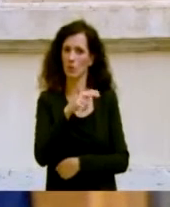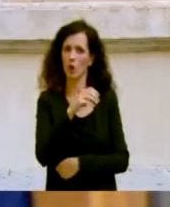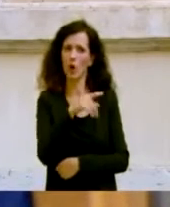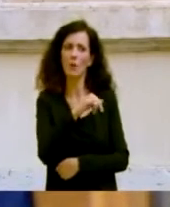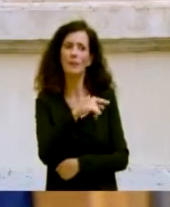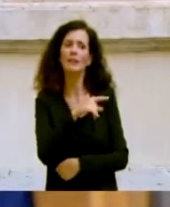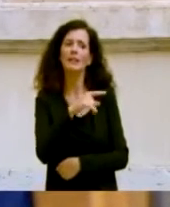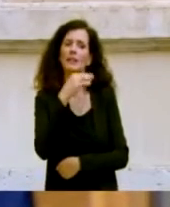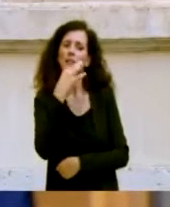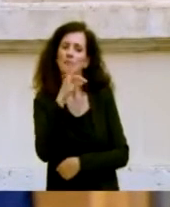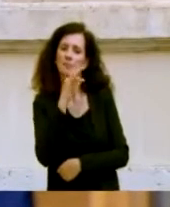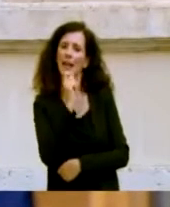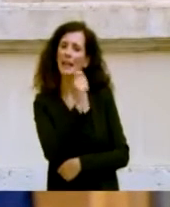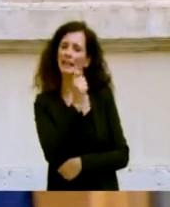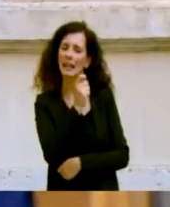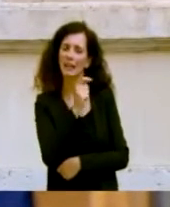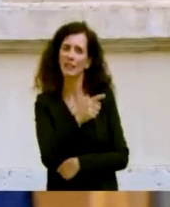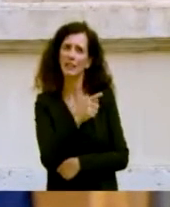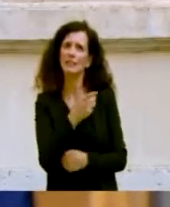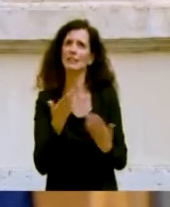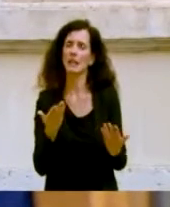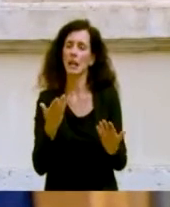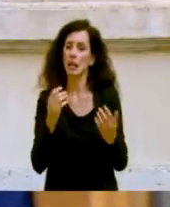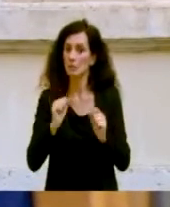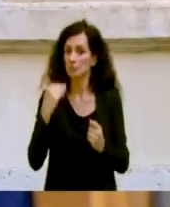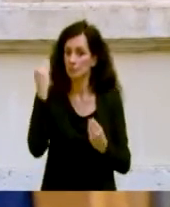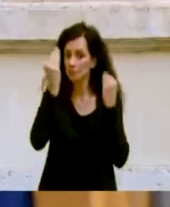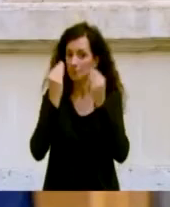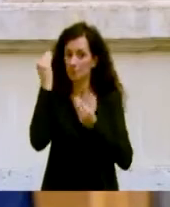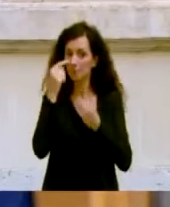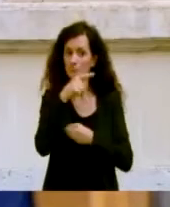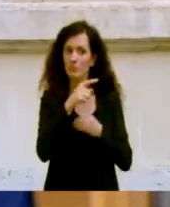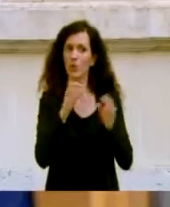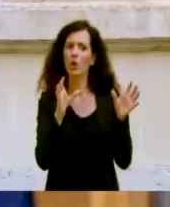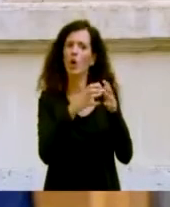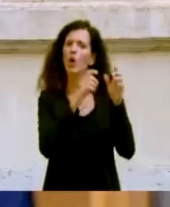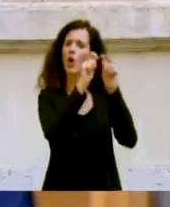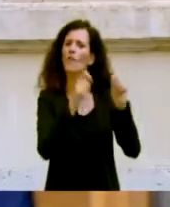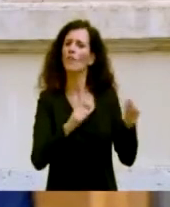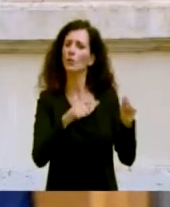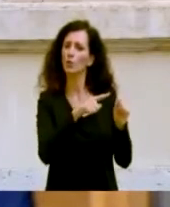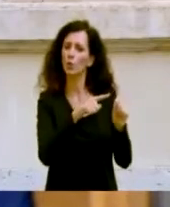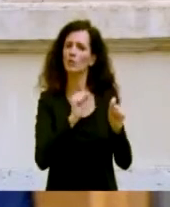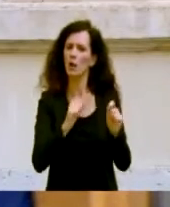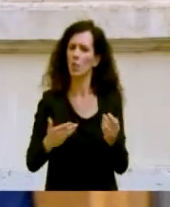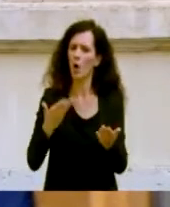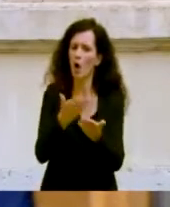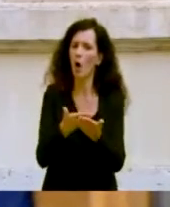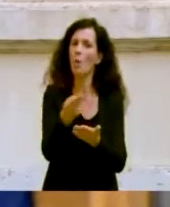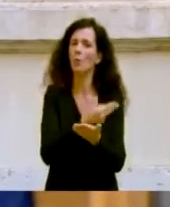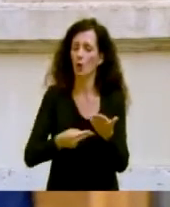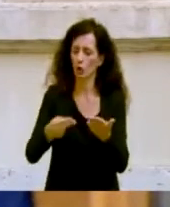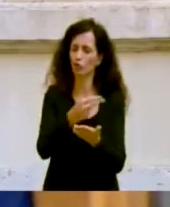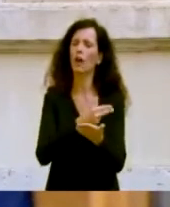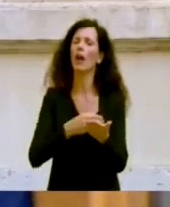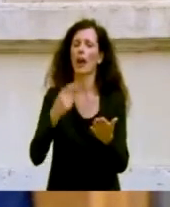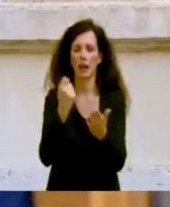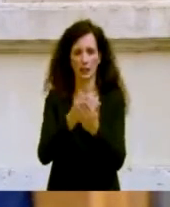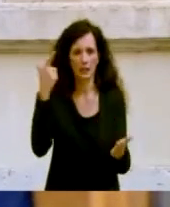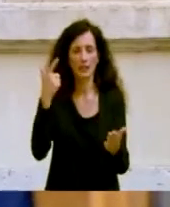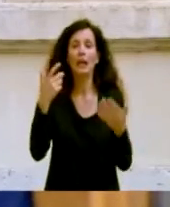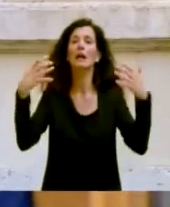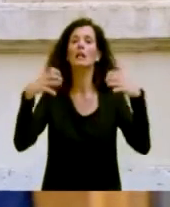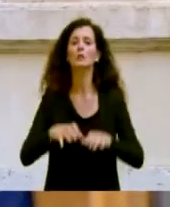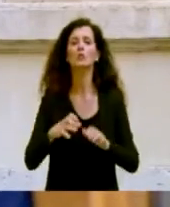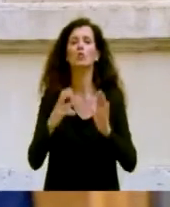devo desumere che Confindustria porterà progetti lungimiranti, che non si limiteranno solo alla riduzione delle